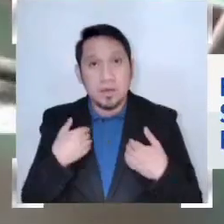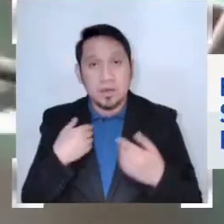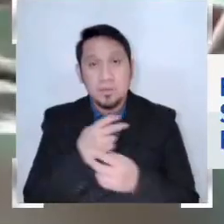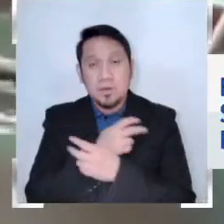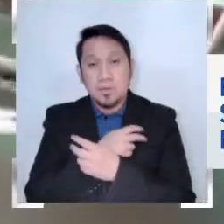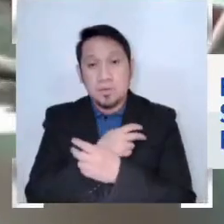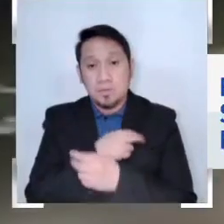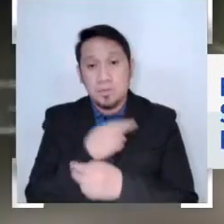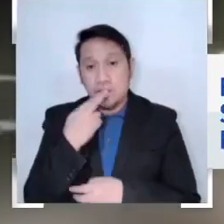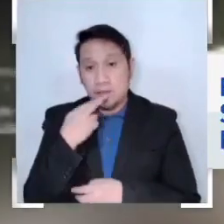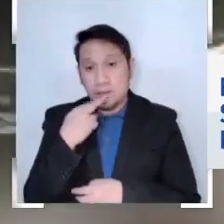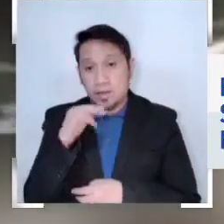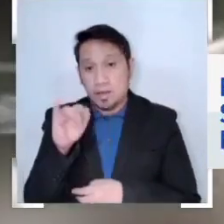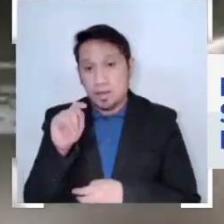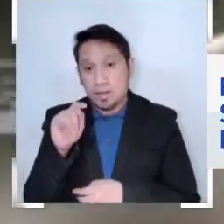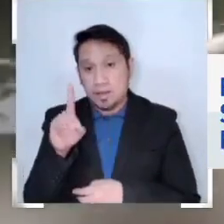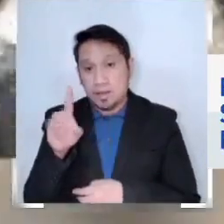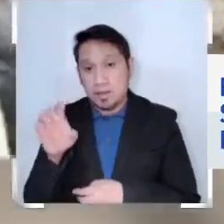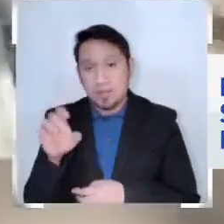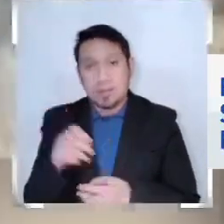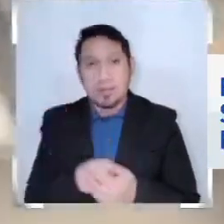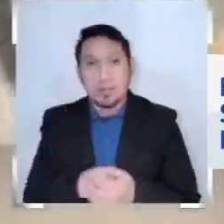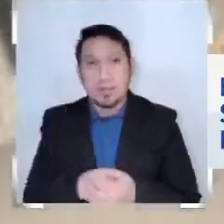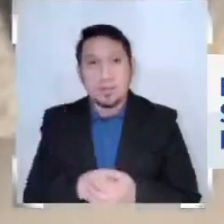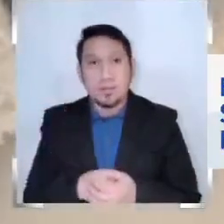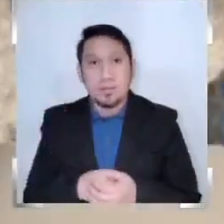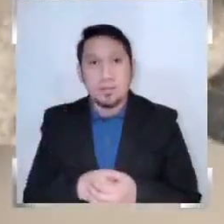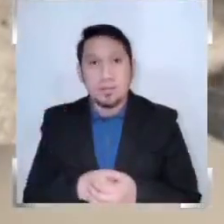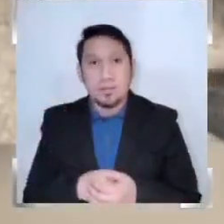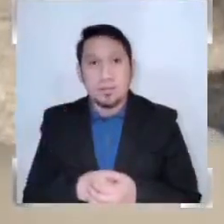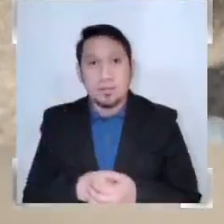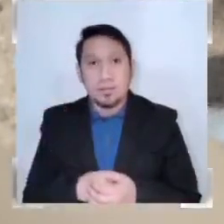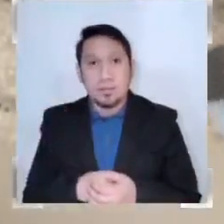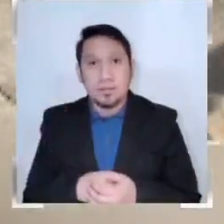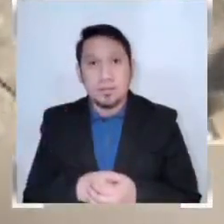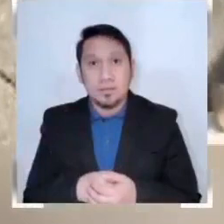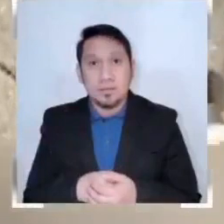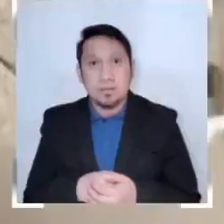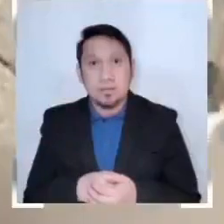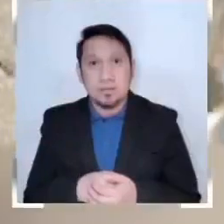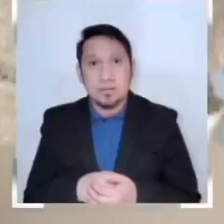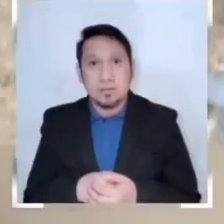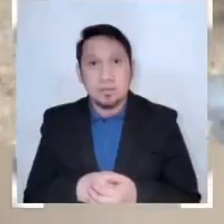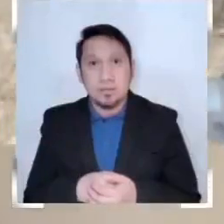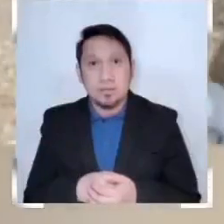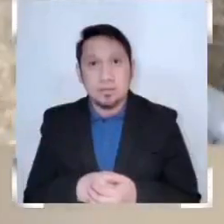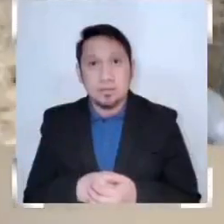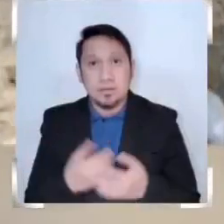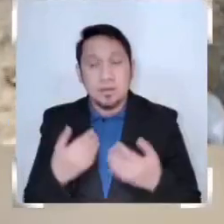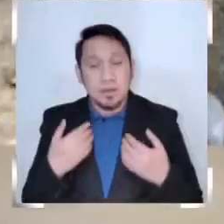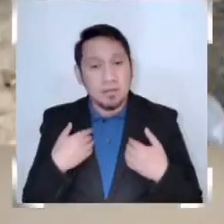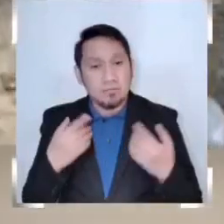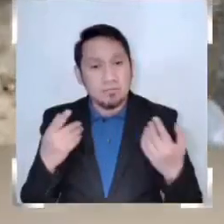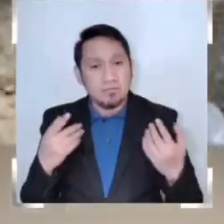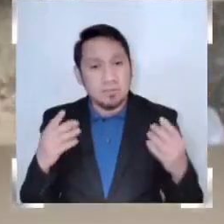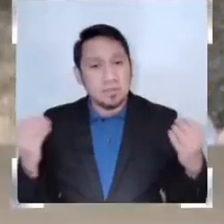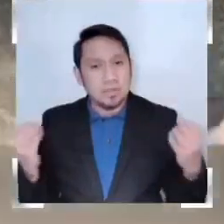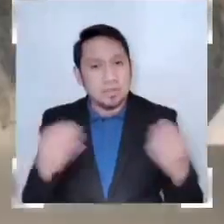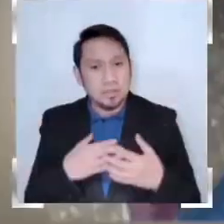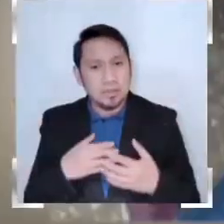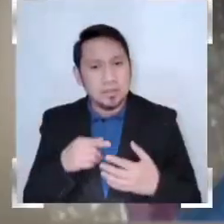ang karagatang sakop ng Milagros, Masbate. Ang isang nakakatakot kasi sa